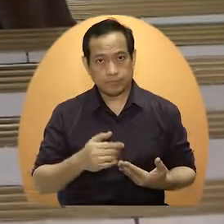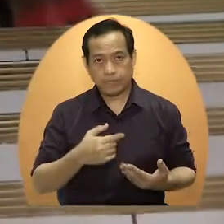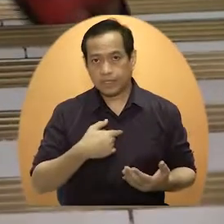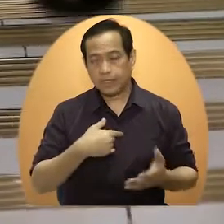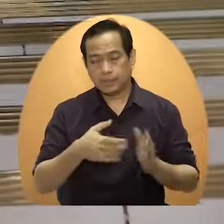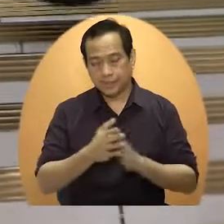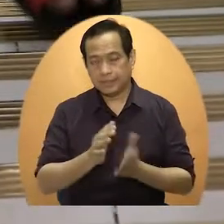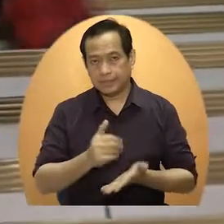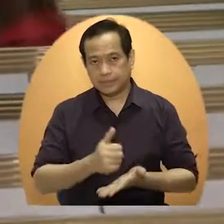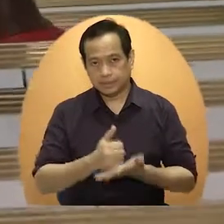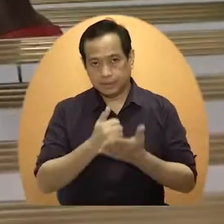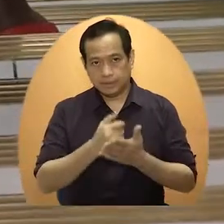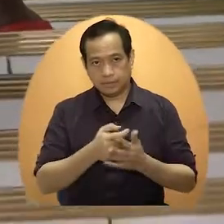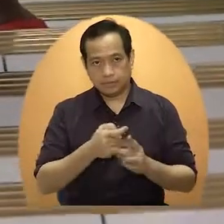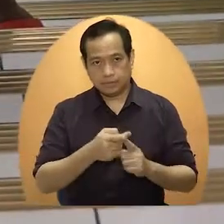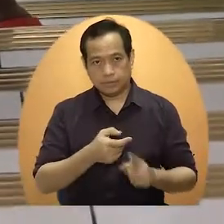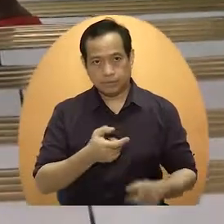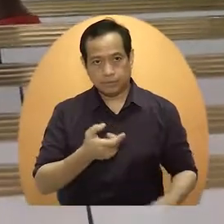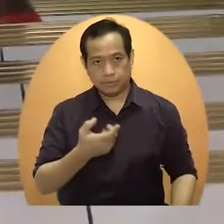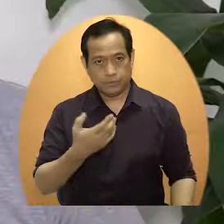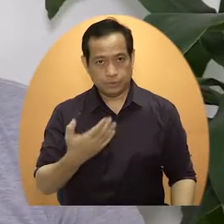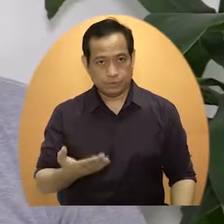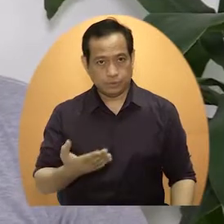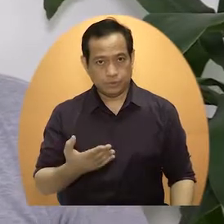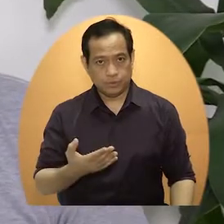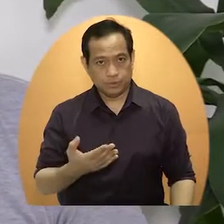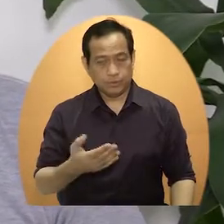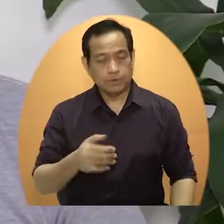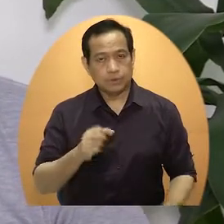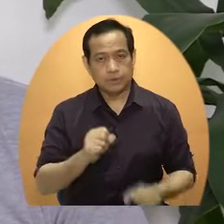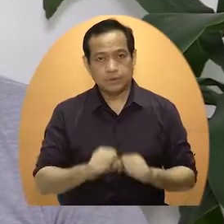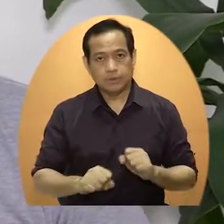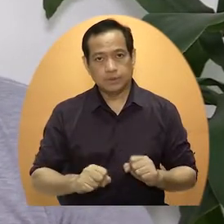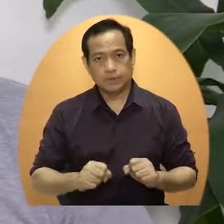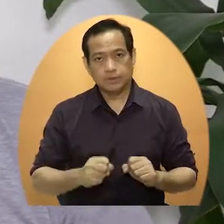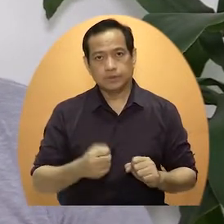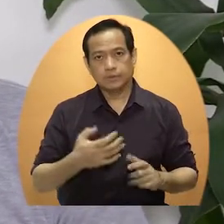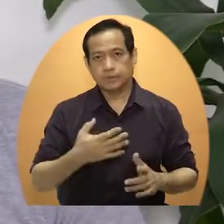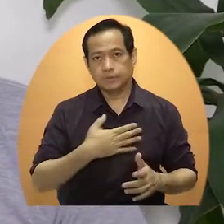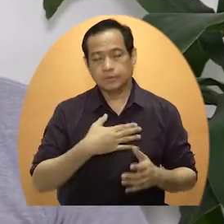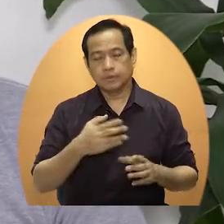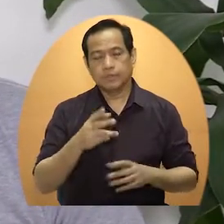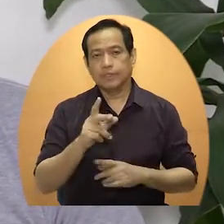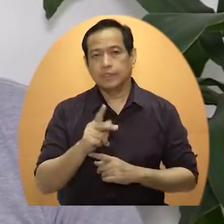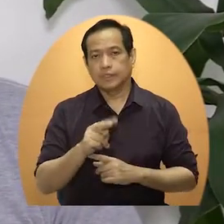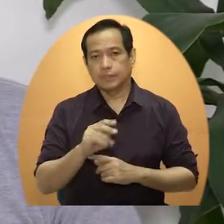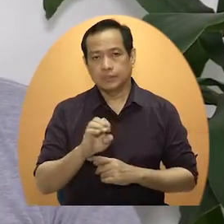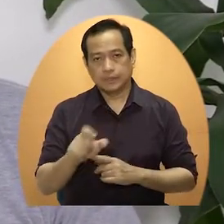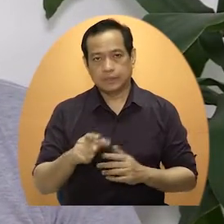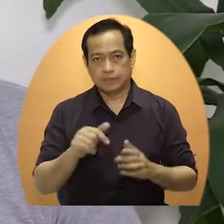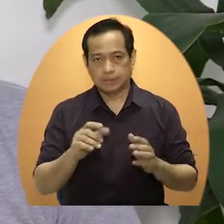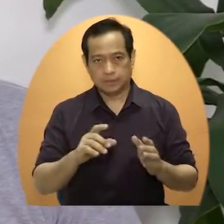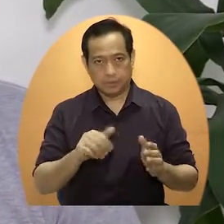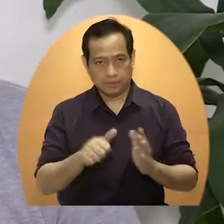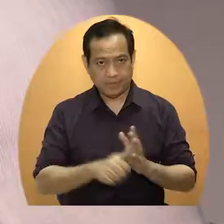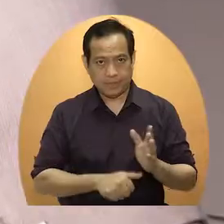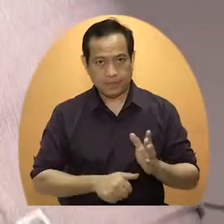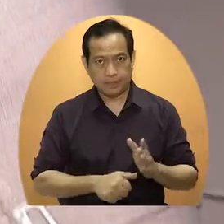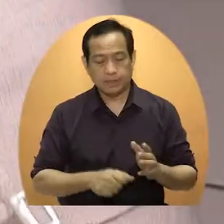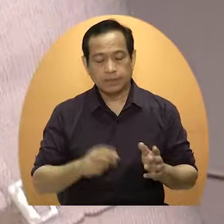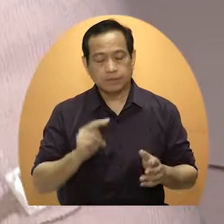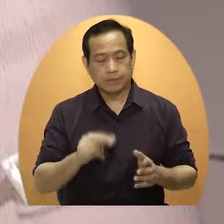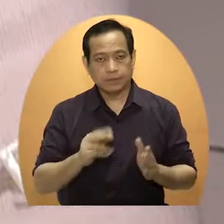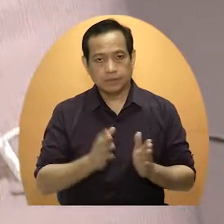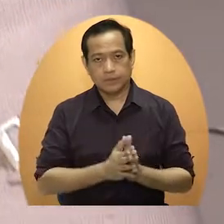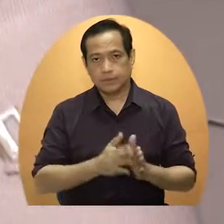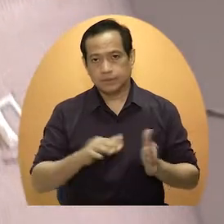Ako po'y humihingi po ng tulong sa inyo nga para maoperahan yung tuhod ko ng malaking halaga,